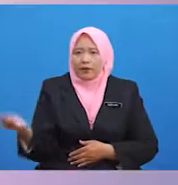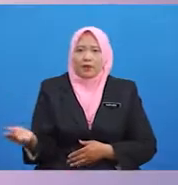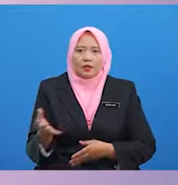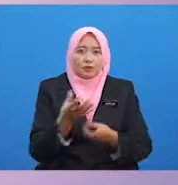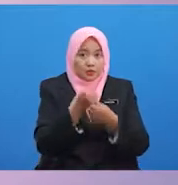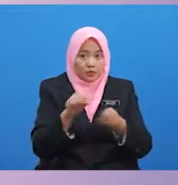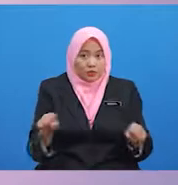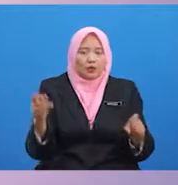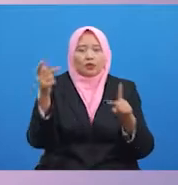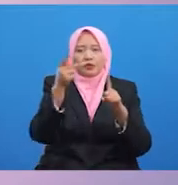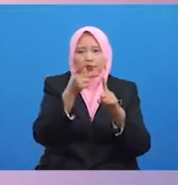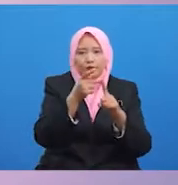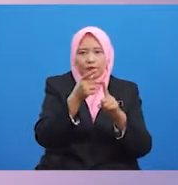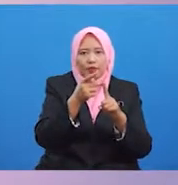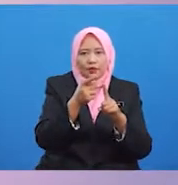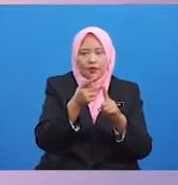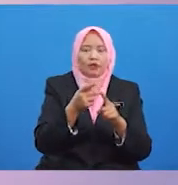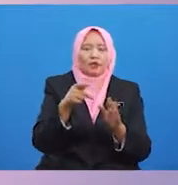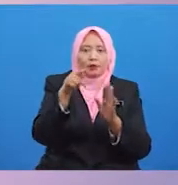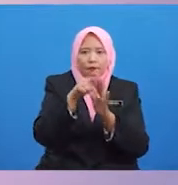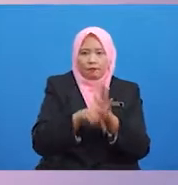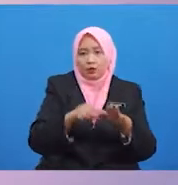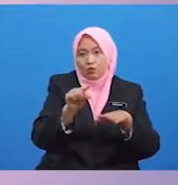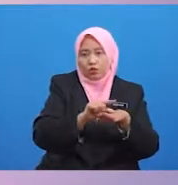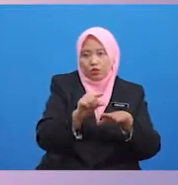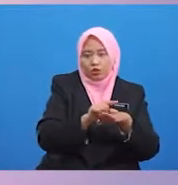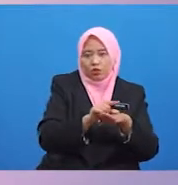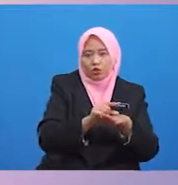seperti pembuatan atau perindustrian.